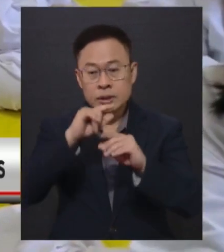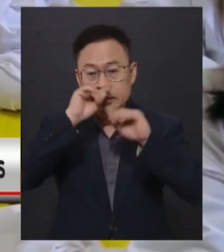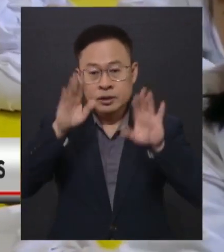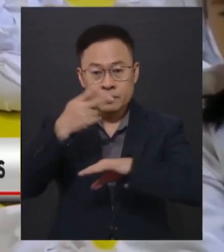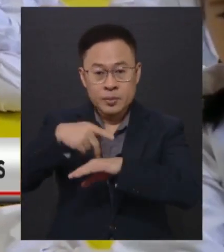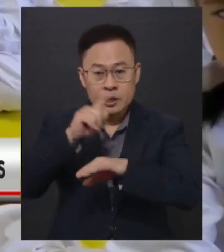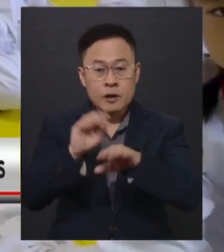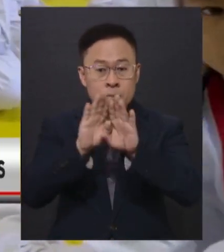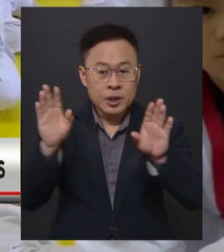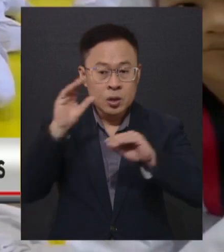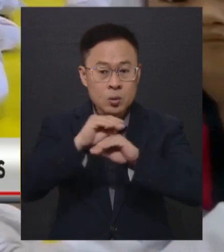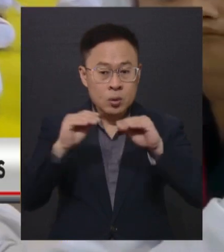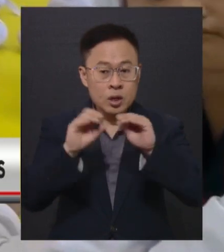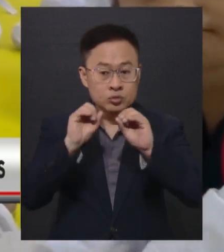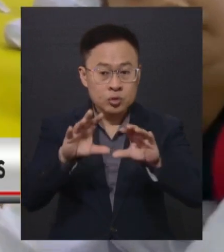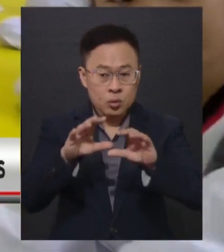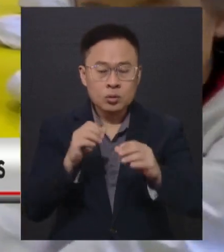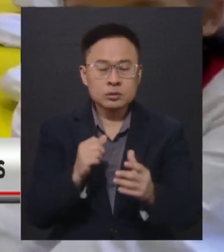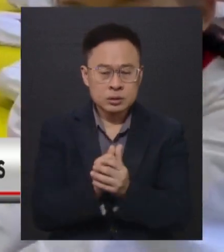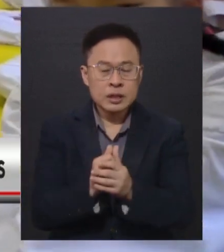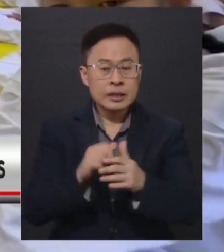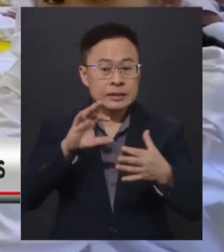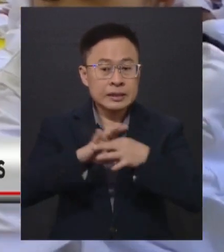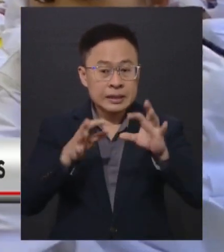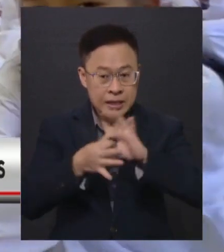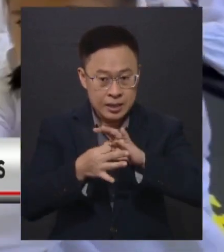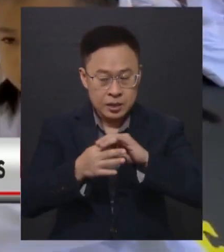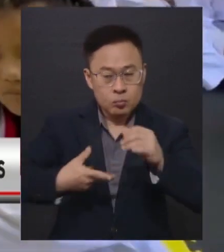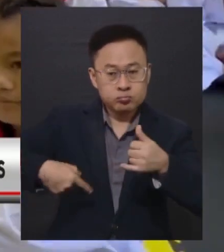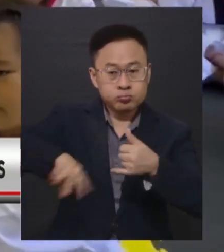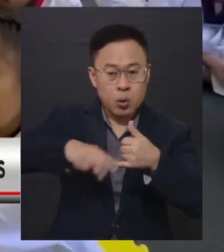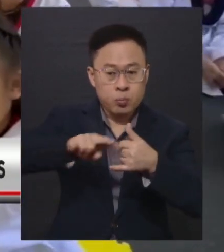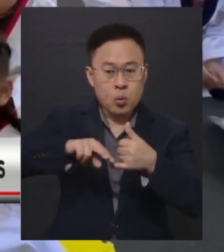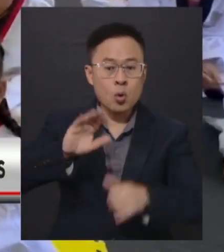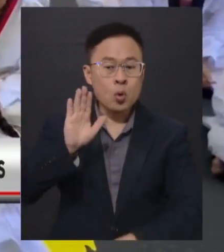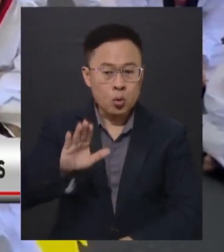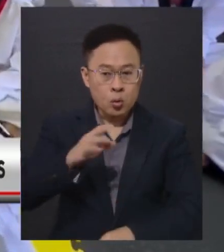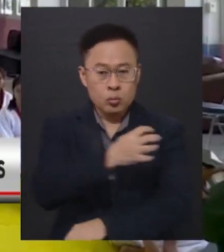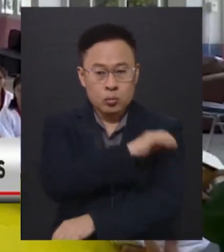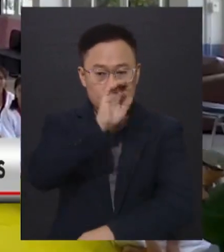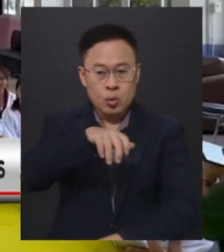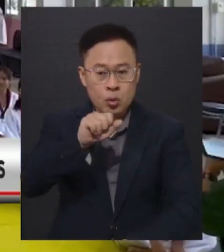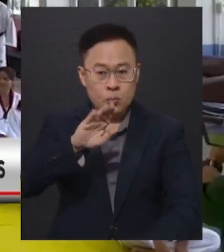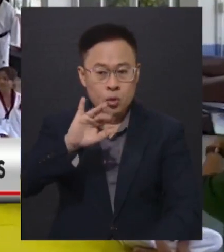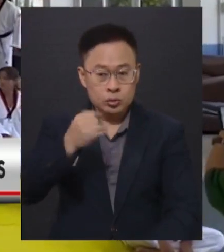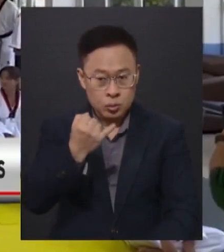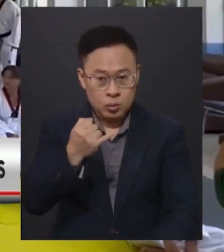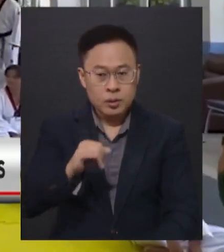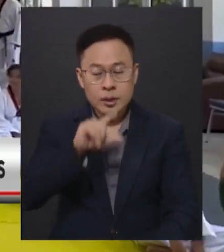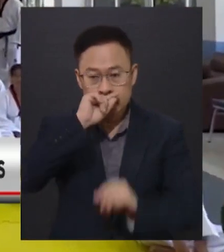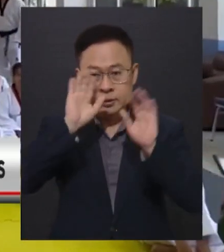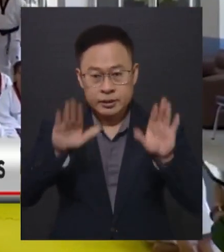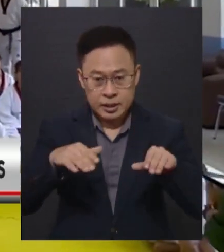านโครงการสอนศิลปะป้องกันตัวและกีฬาเทควันโดขององค์การบริหารส่วนจังหวัดชัยนาทโด